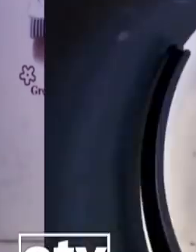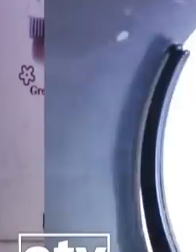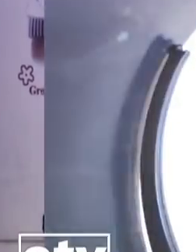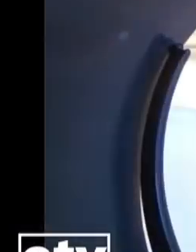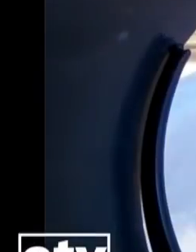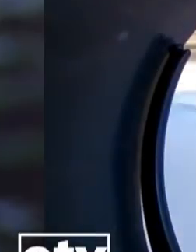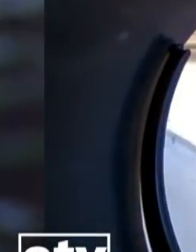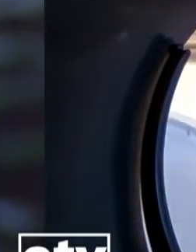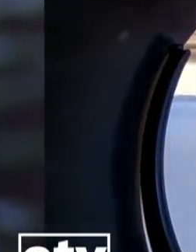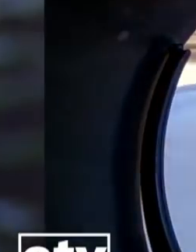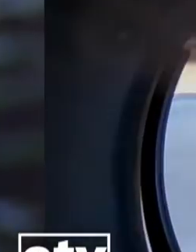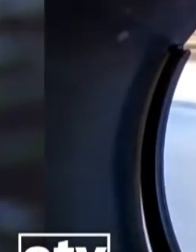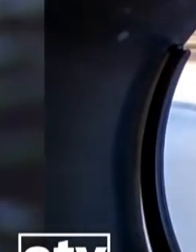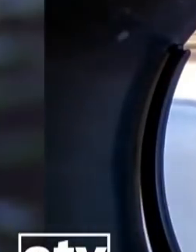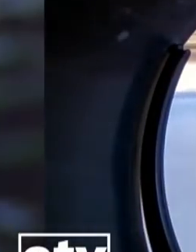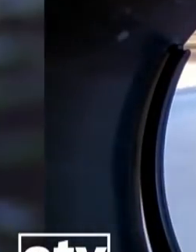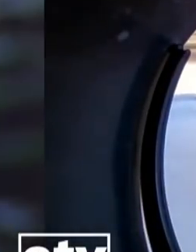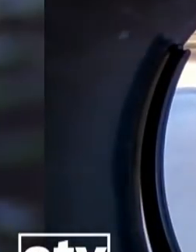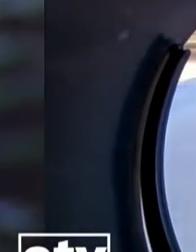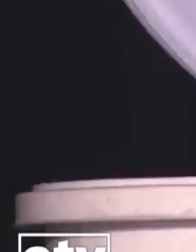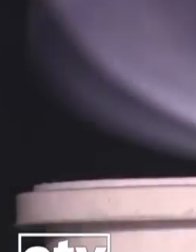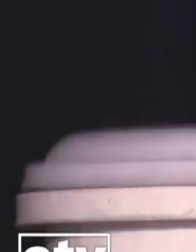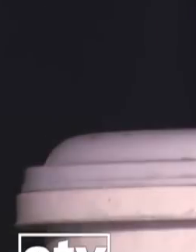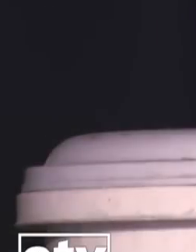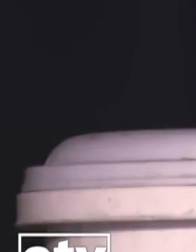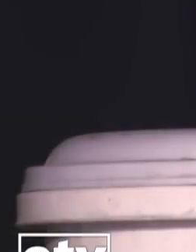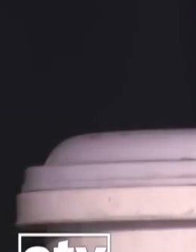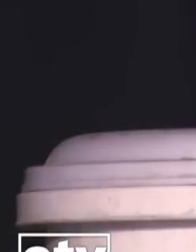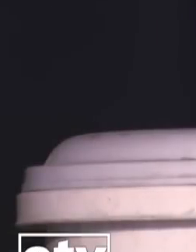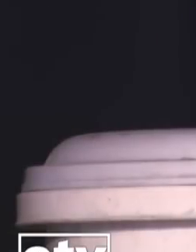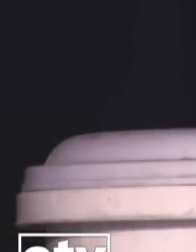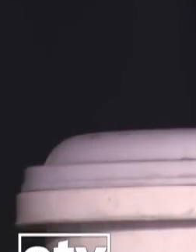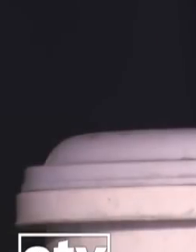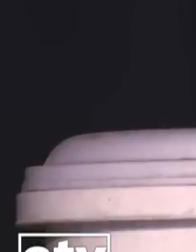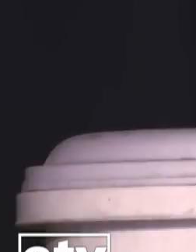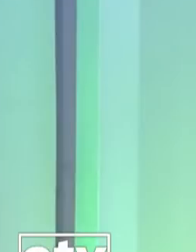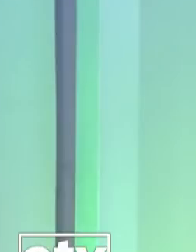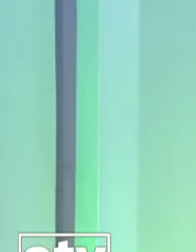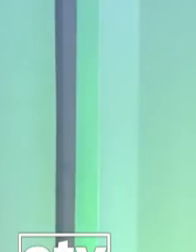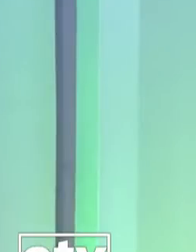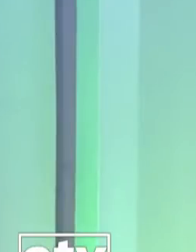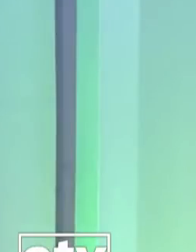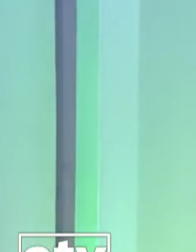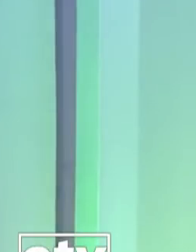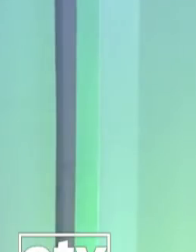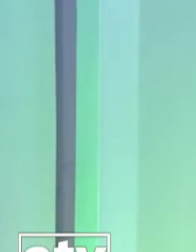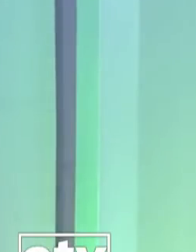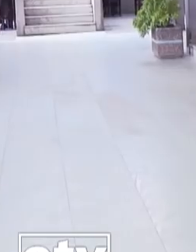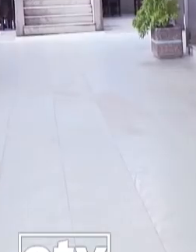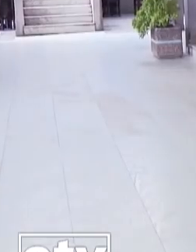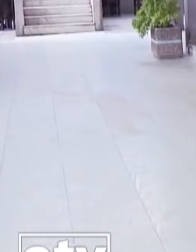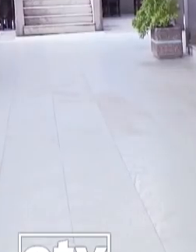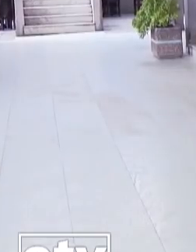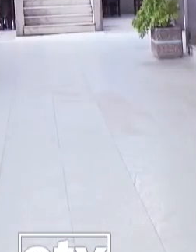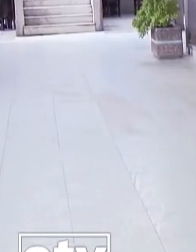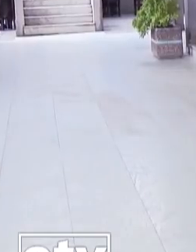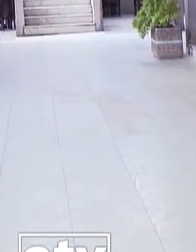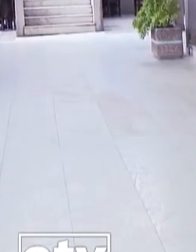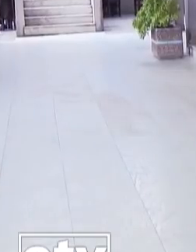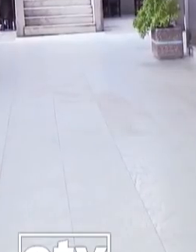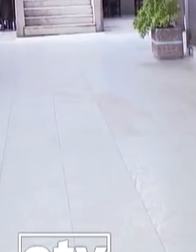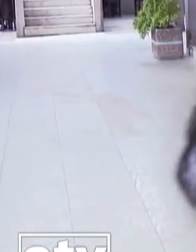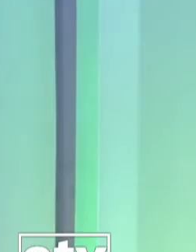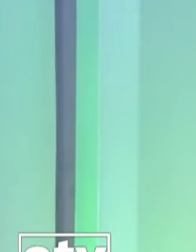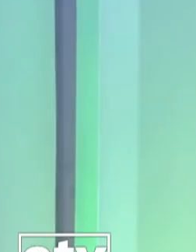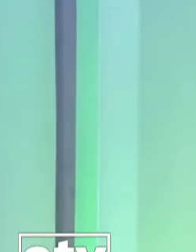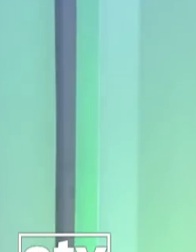ነገሮችን ከተጠቀሙ ክዳን ባለው የቆሻሻ መጣያ ማስወገዱ አይርሱ። ሰላምታችንን ከንክኪና ከመጨባበጥ ነፃ